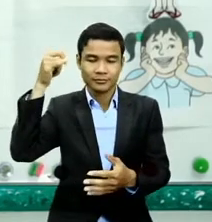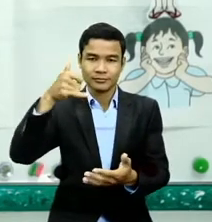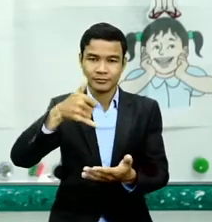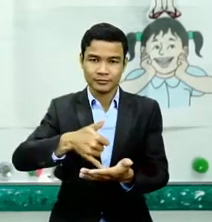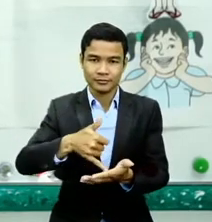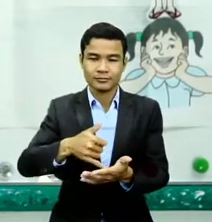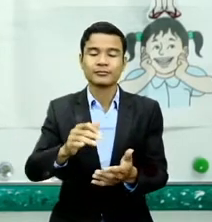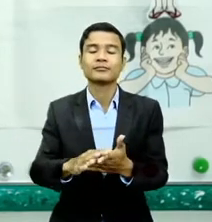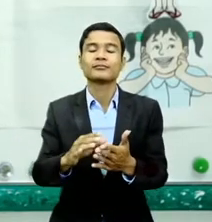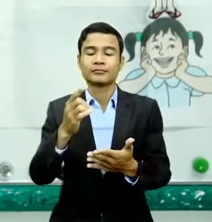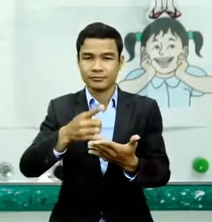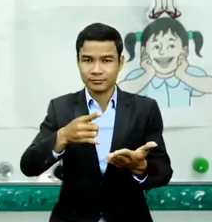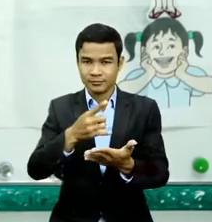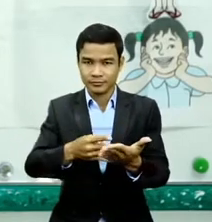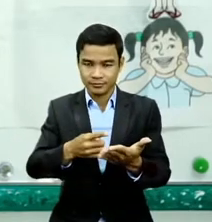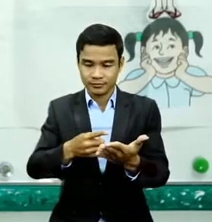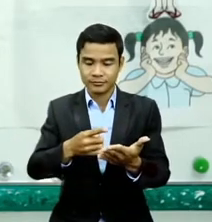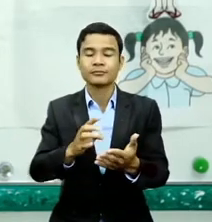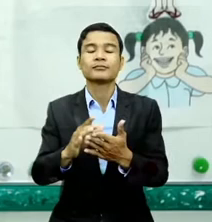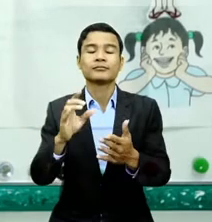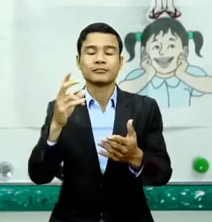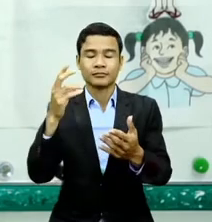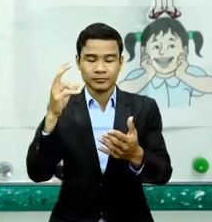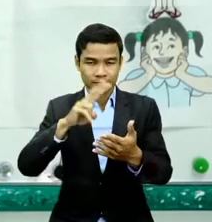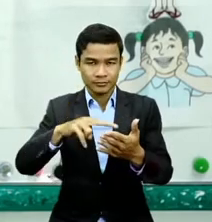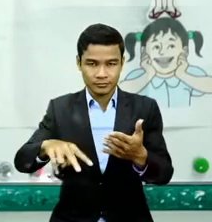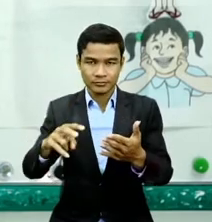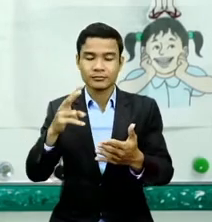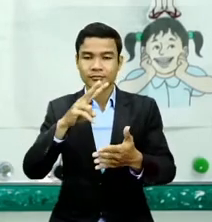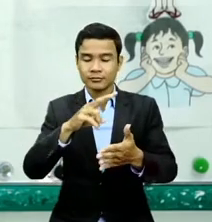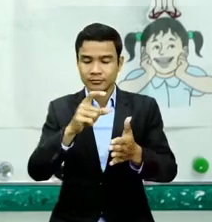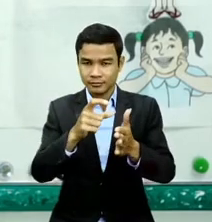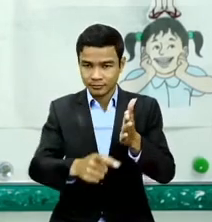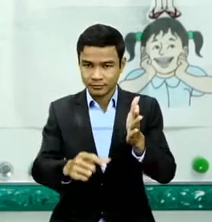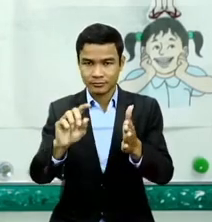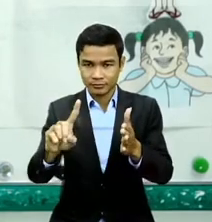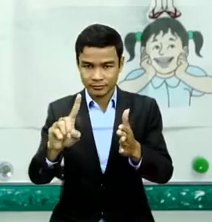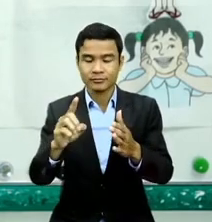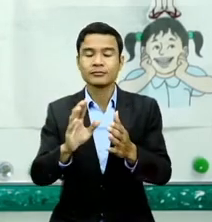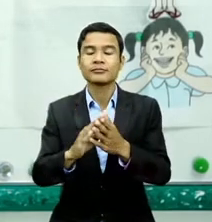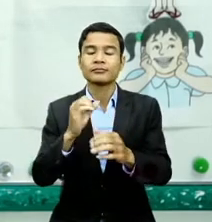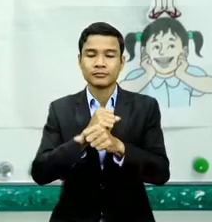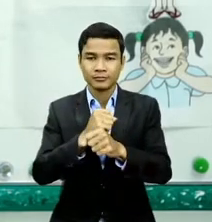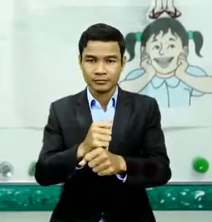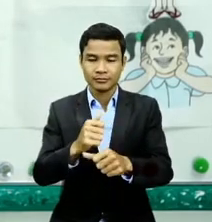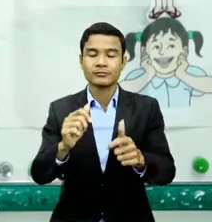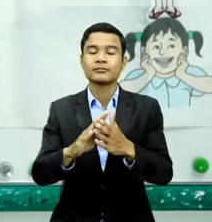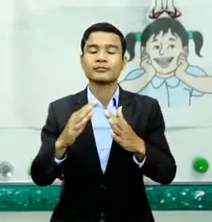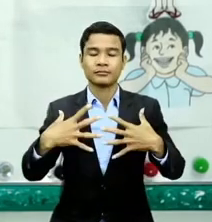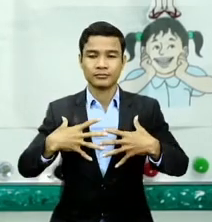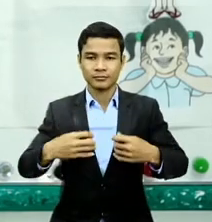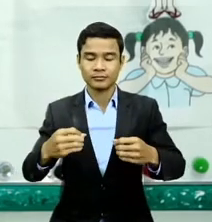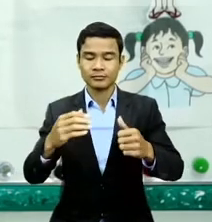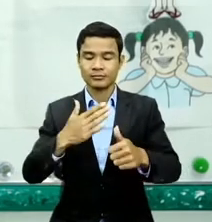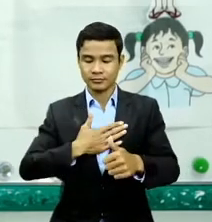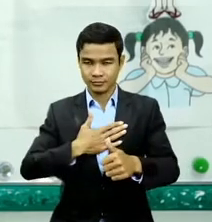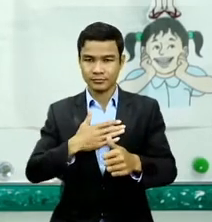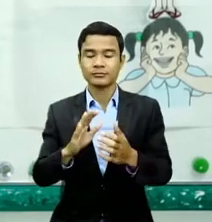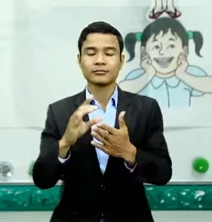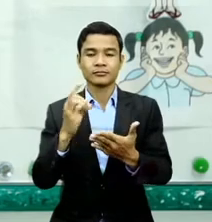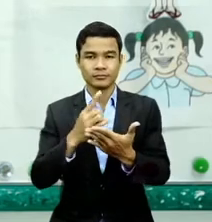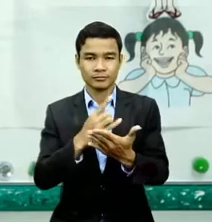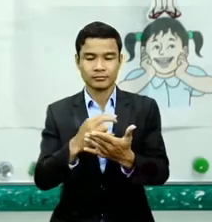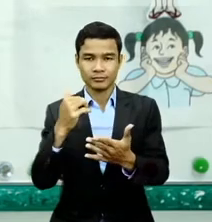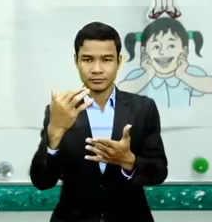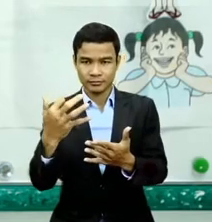này phòng đá, nên khi em lực chợ một vị trí sạc xa sẵn cúng, chấm phúc tí mùi, sổ bắt tập hiệp nâng sốc cập hiệp rồi bọc nhầm. Mê riêng tí phạm